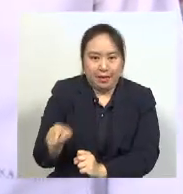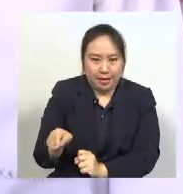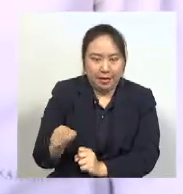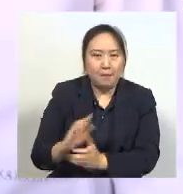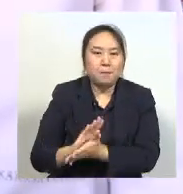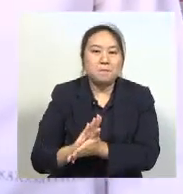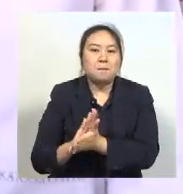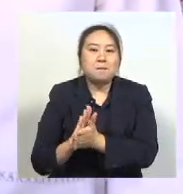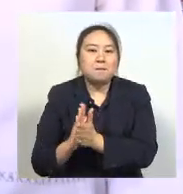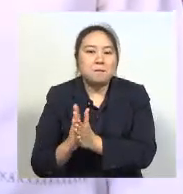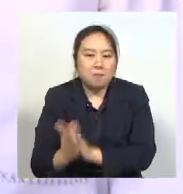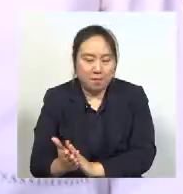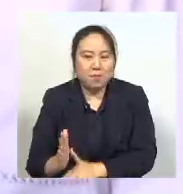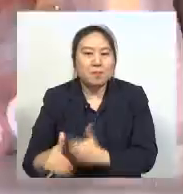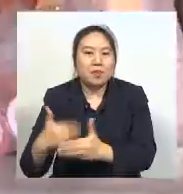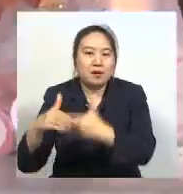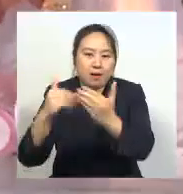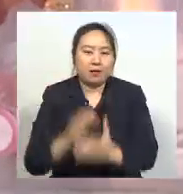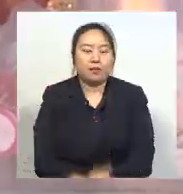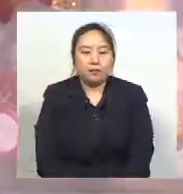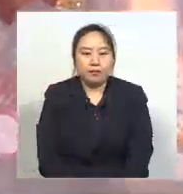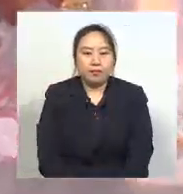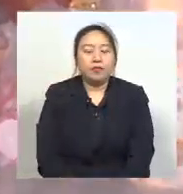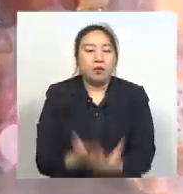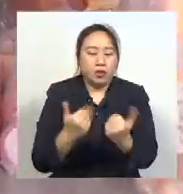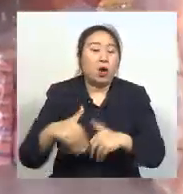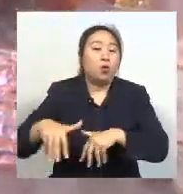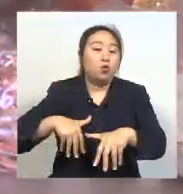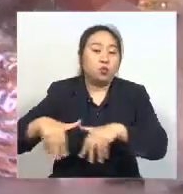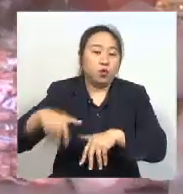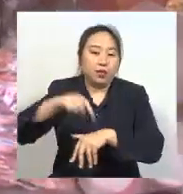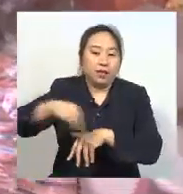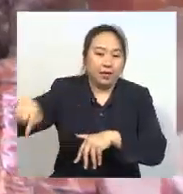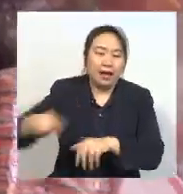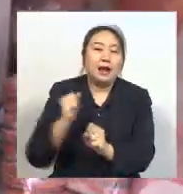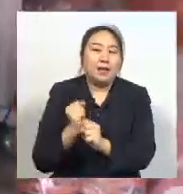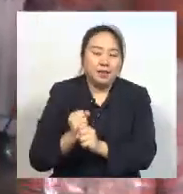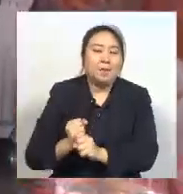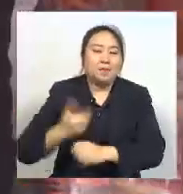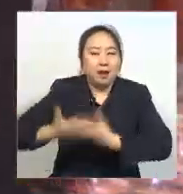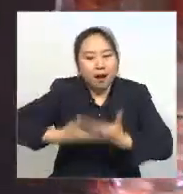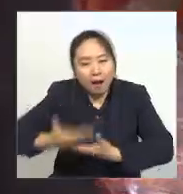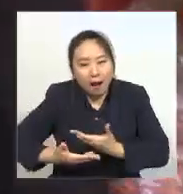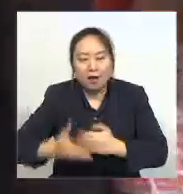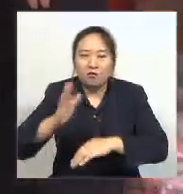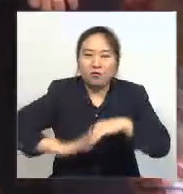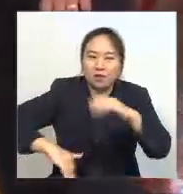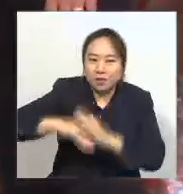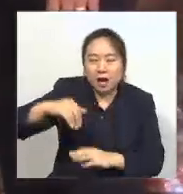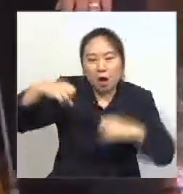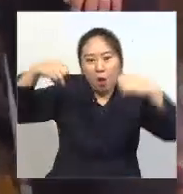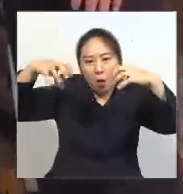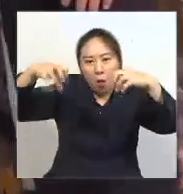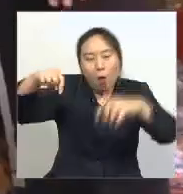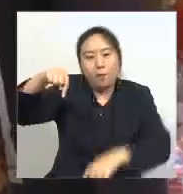จะมีการพัฒนา ทางด้านชาวชุมชนเมืองศาสตร์หลวงที่เป็นทั้งผู้ผลิตและจำหน่ายงานหัตถกรรมโคมล้านนาเปิดเผย